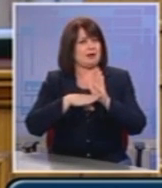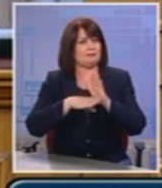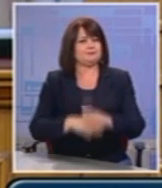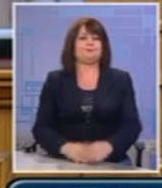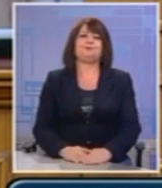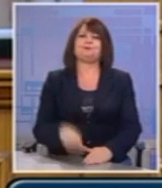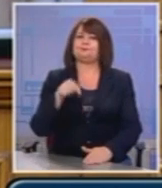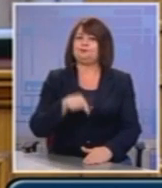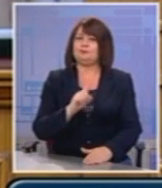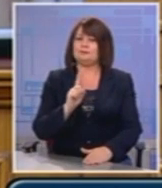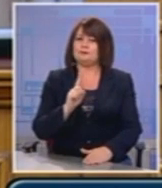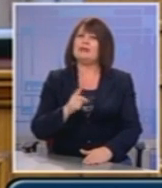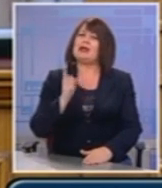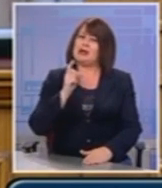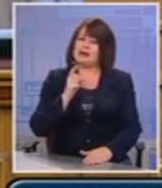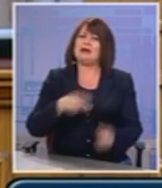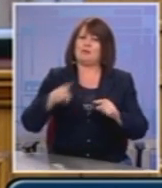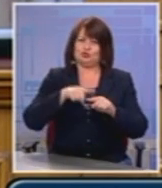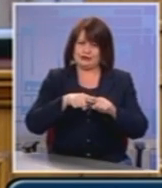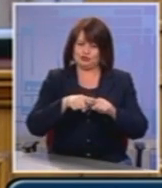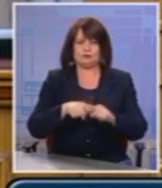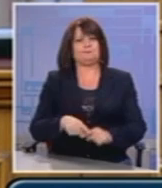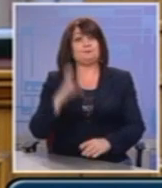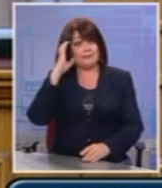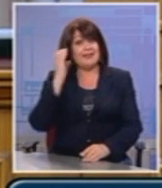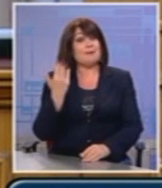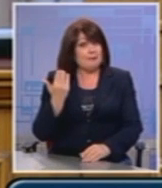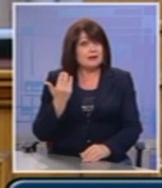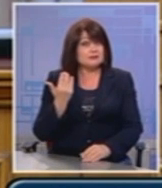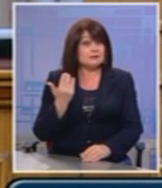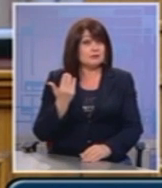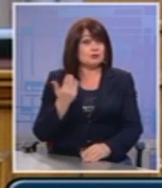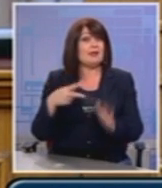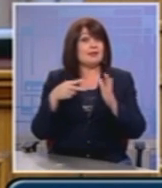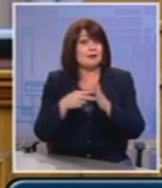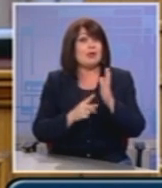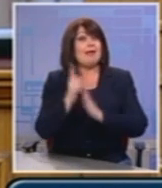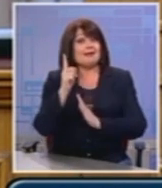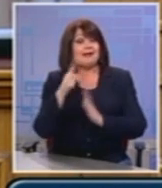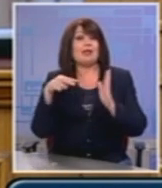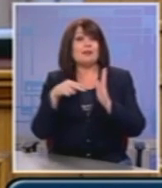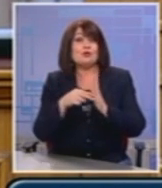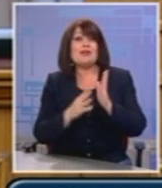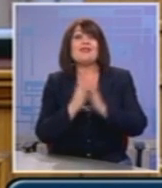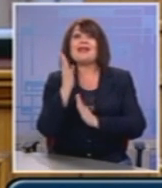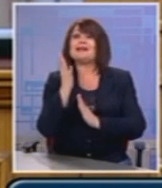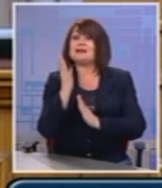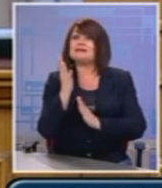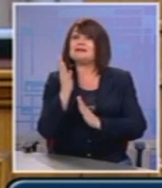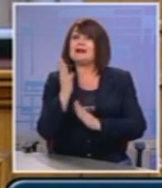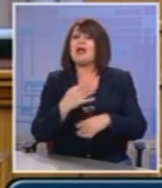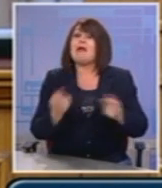δεν θα παραλείψω να πω ακόμη κάτι θυμάστε ότι το 2011 και το 2014